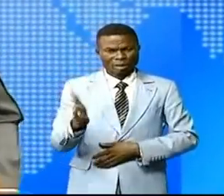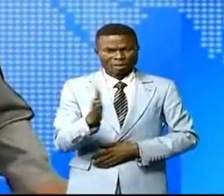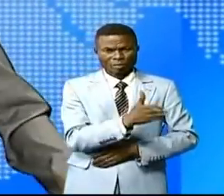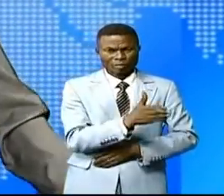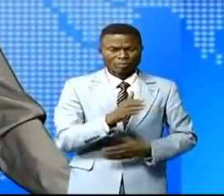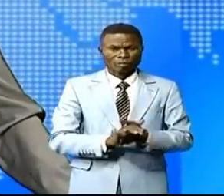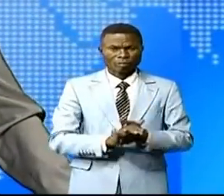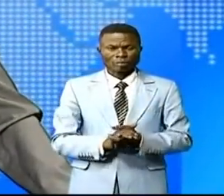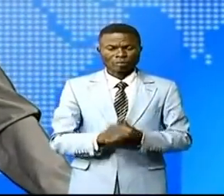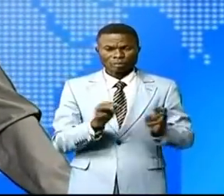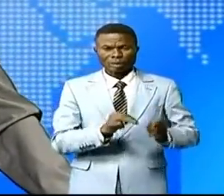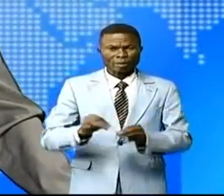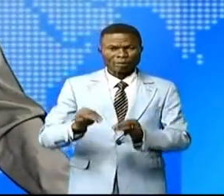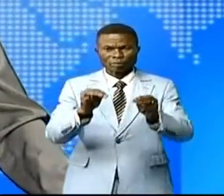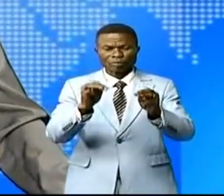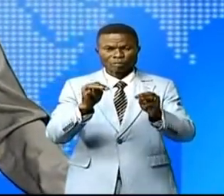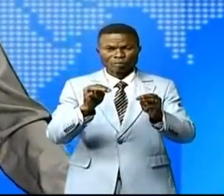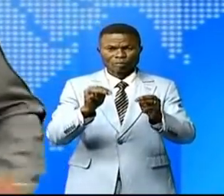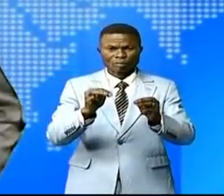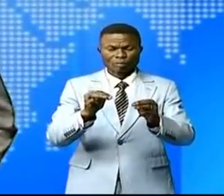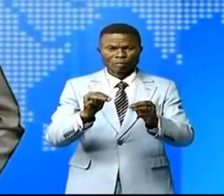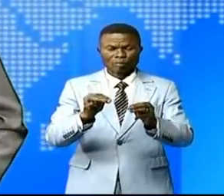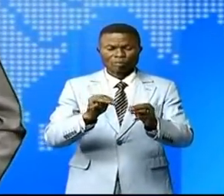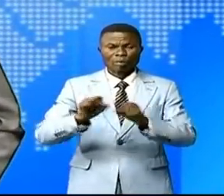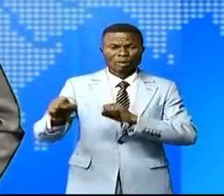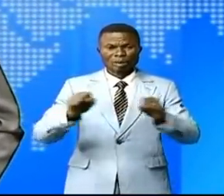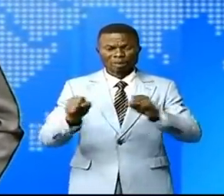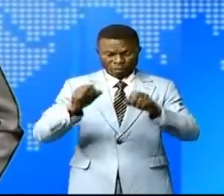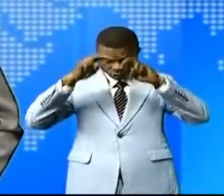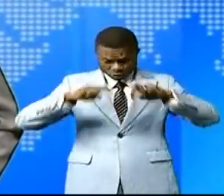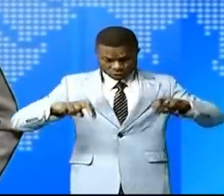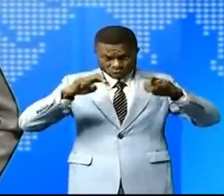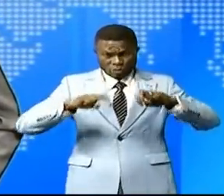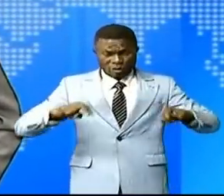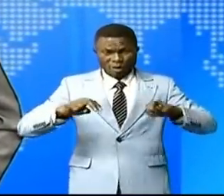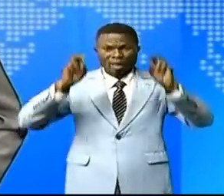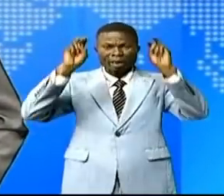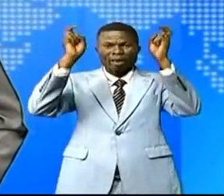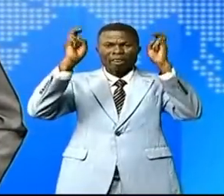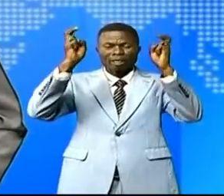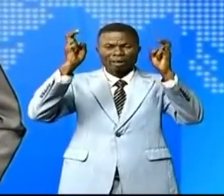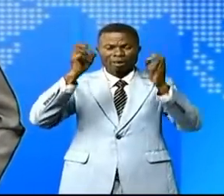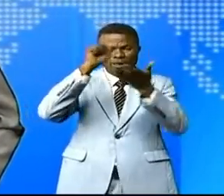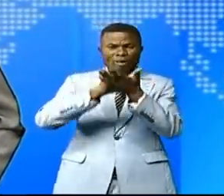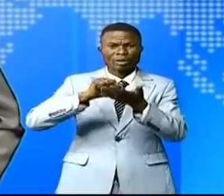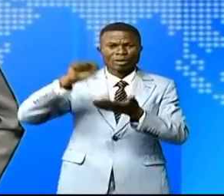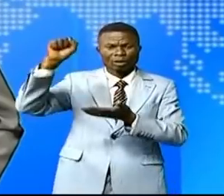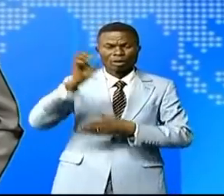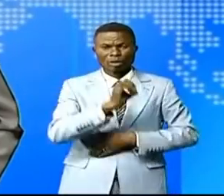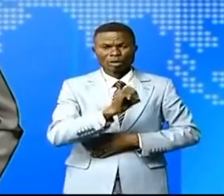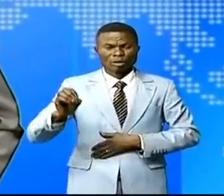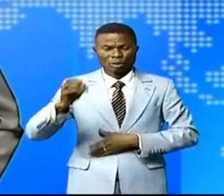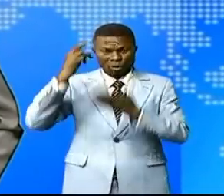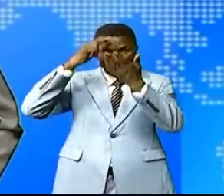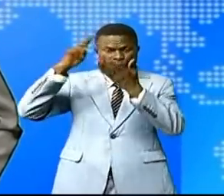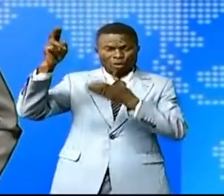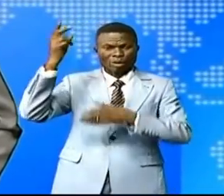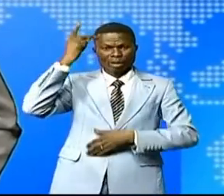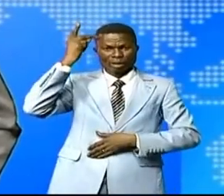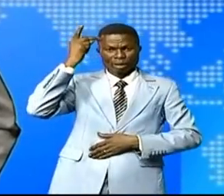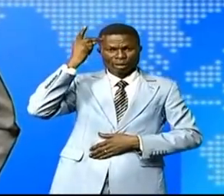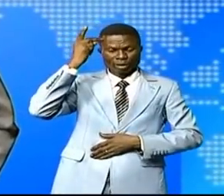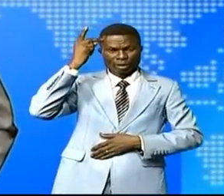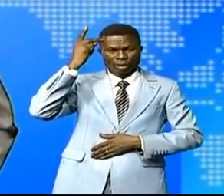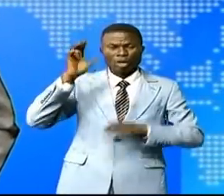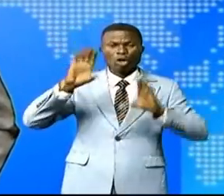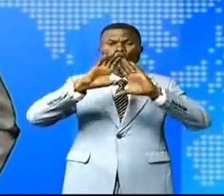La méthodologie et l'épistémologie de la recherche, c'est le thème du séminaire atelier organisé à l'Université de Kinshasa par le